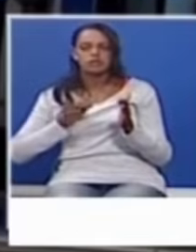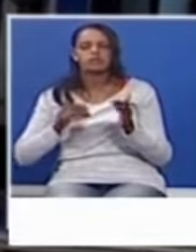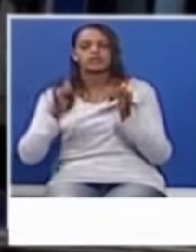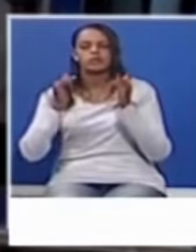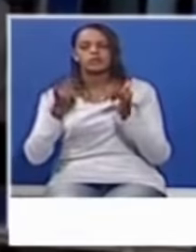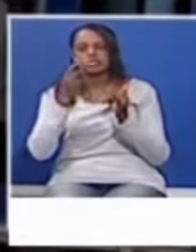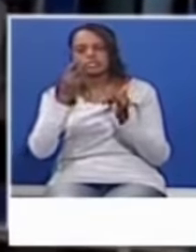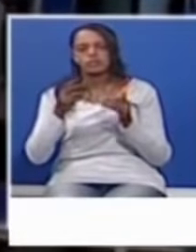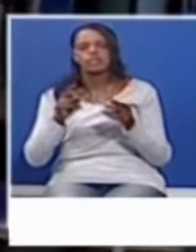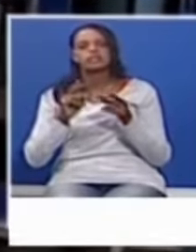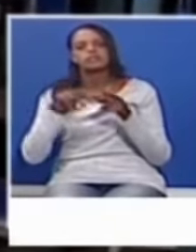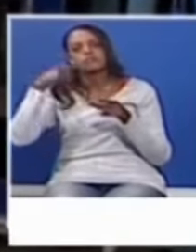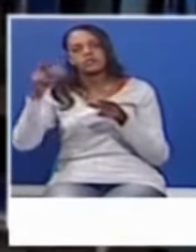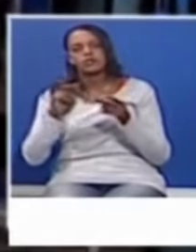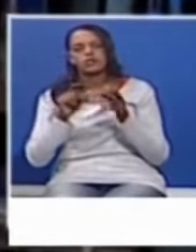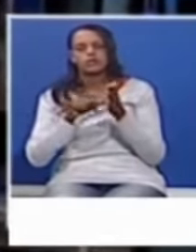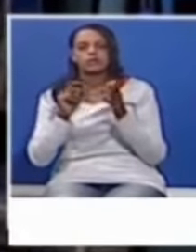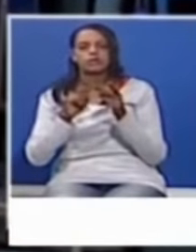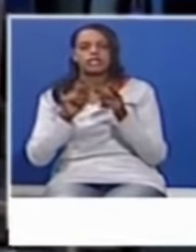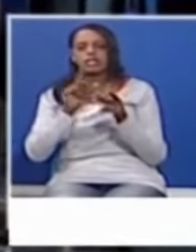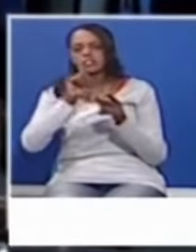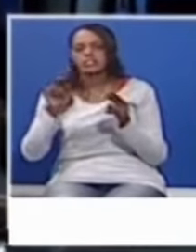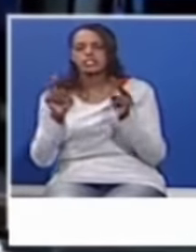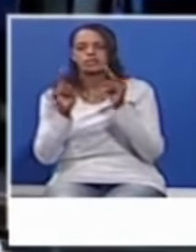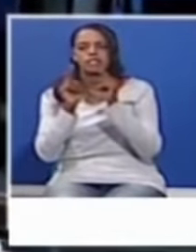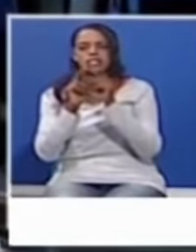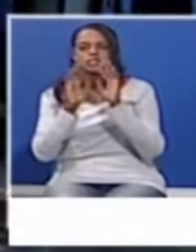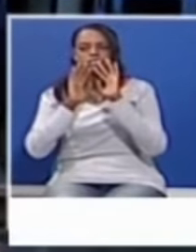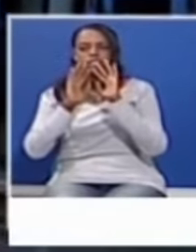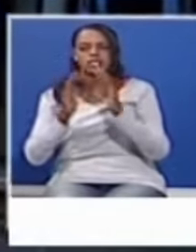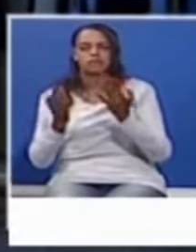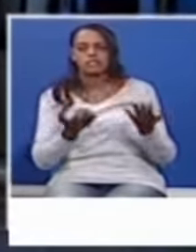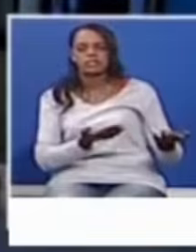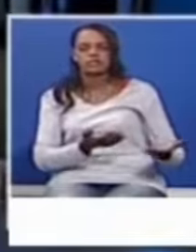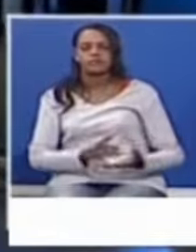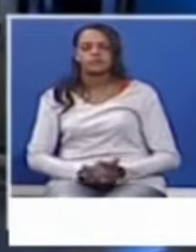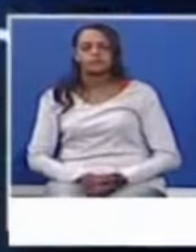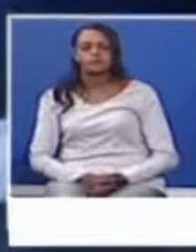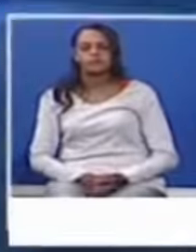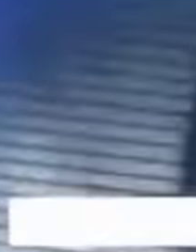زخبركم تعزبتنا زمت زلو سمون ابتما سسار ساعتي كون مرحبنا كساب شعو روح كنات